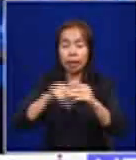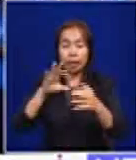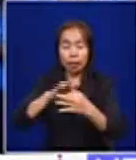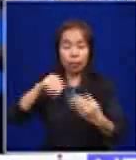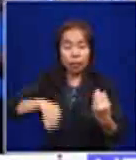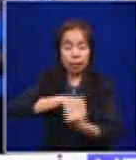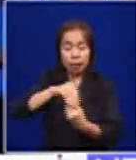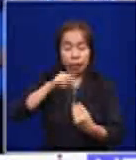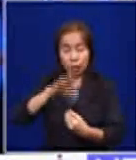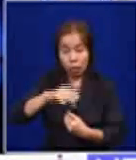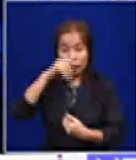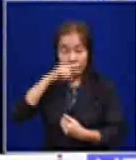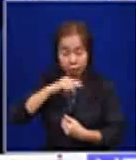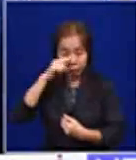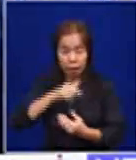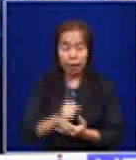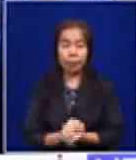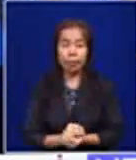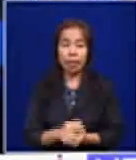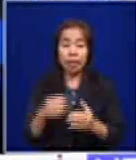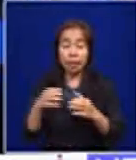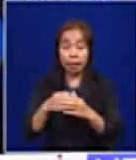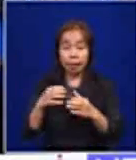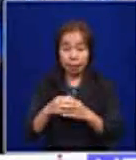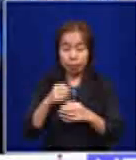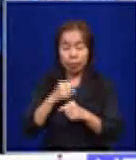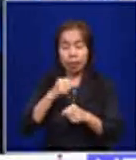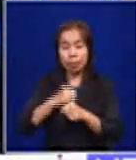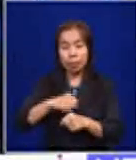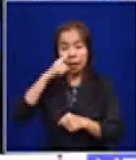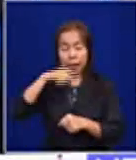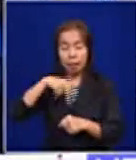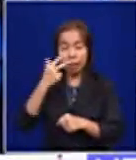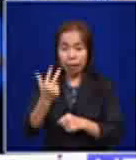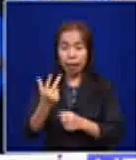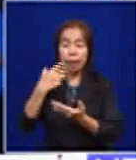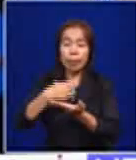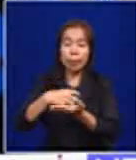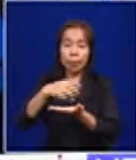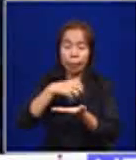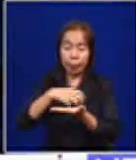ไทยให้เข้มแข็งสุภาวดีเนียมทองประจักษ์วงศักดิ์ทีมข่าวส